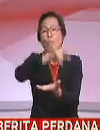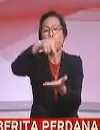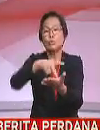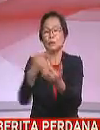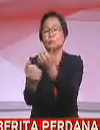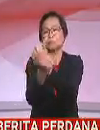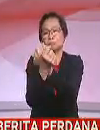hai hai